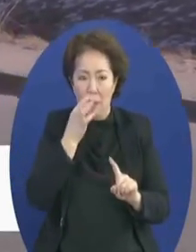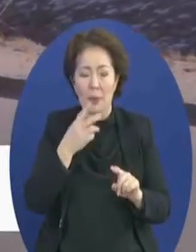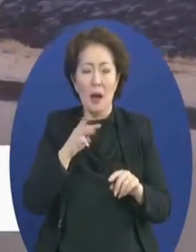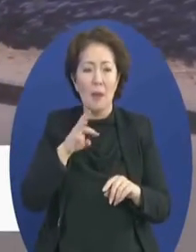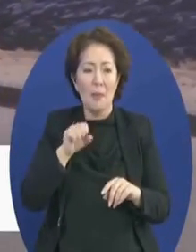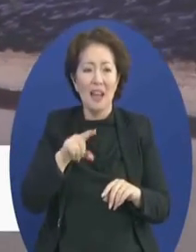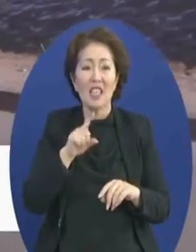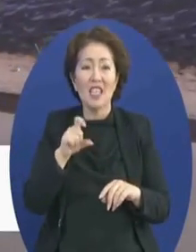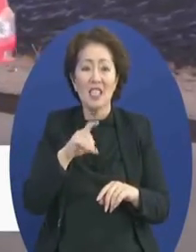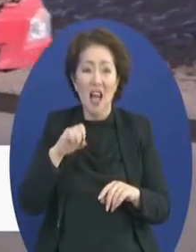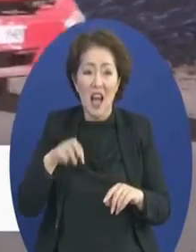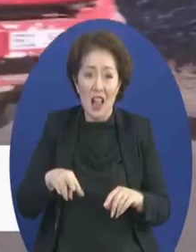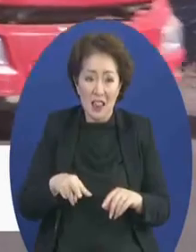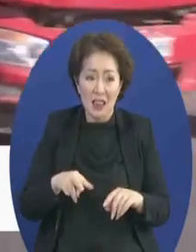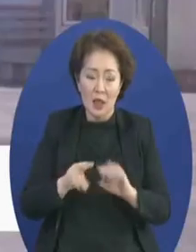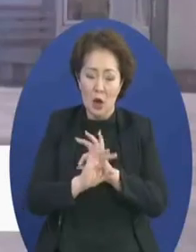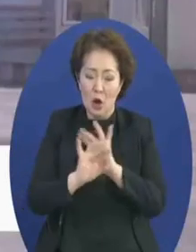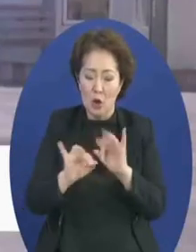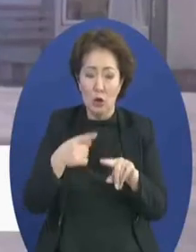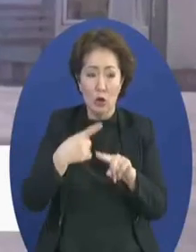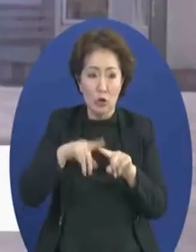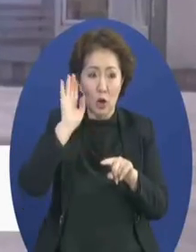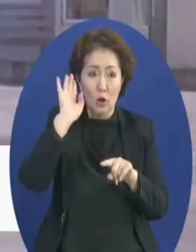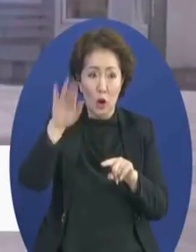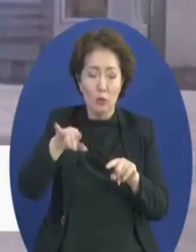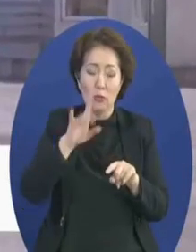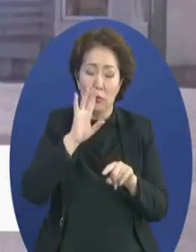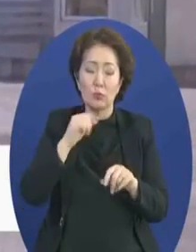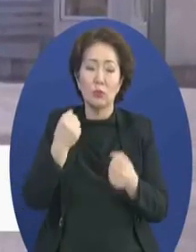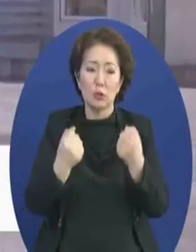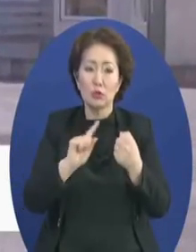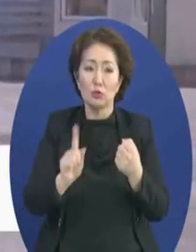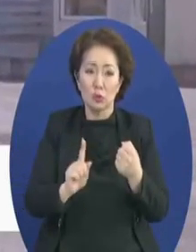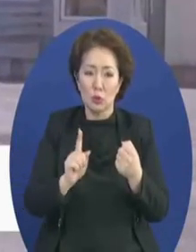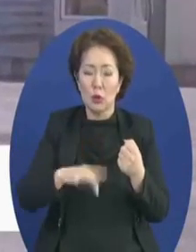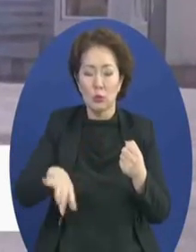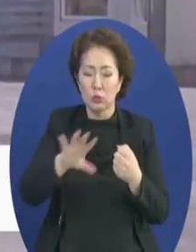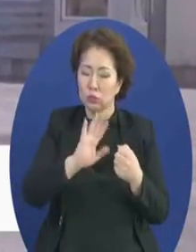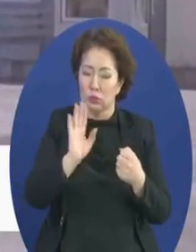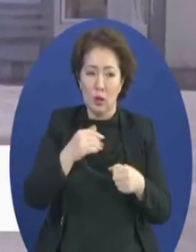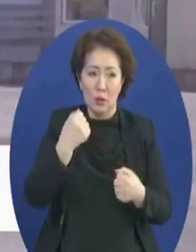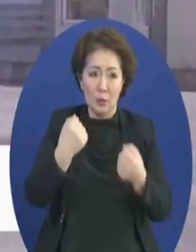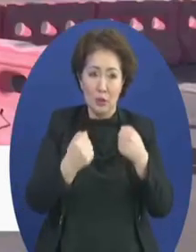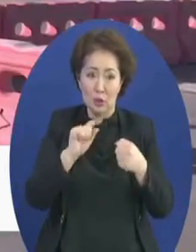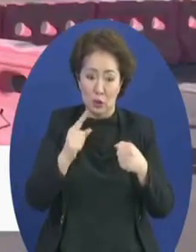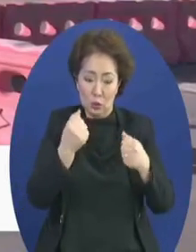зэрэг цөөхөн бүтээгдэхүүнийг орон нутгаруу тээвэрлэхийг зөвшөөрч байгаа. Гэхдээ тээврийн жолооч